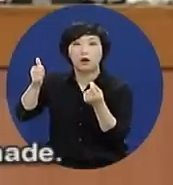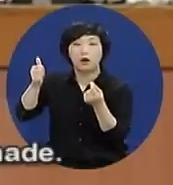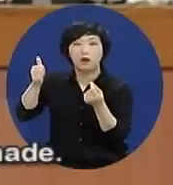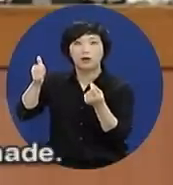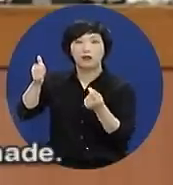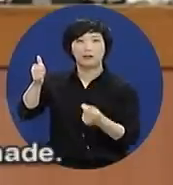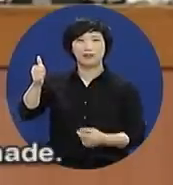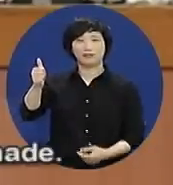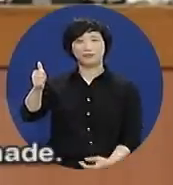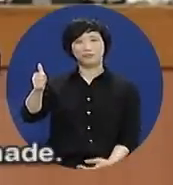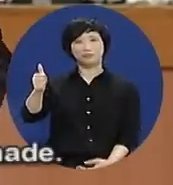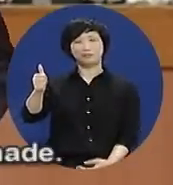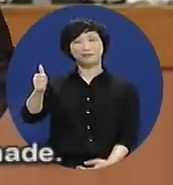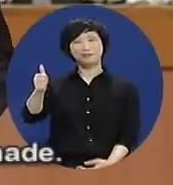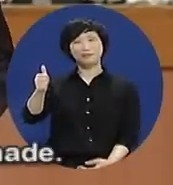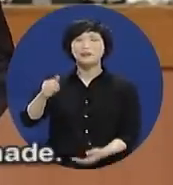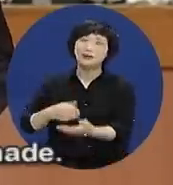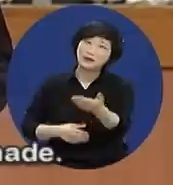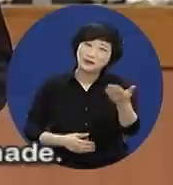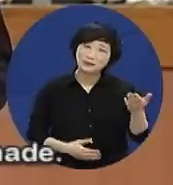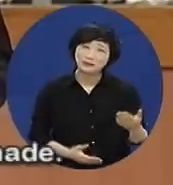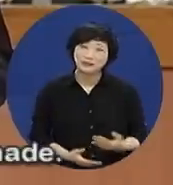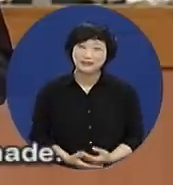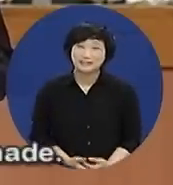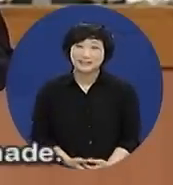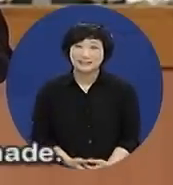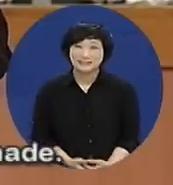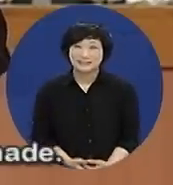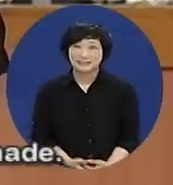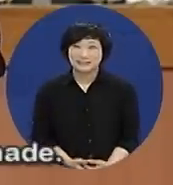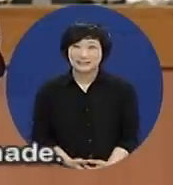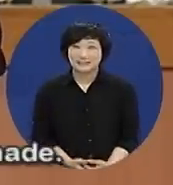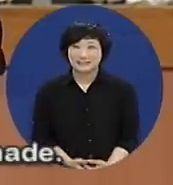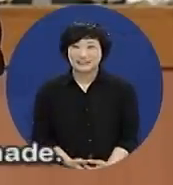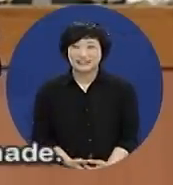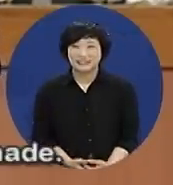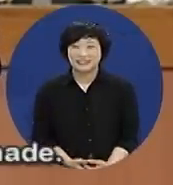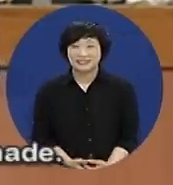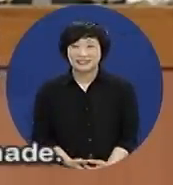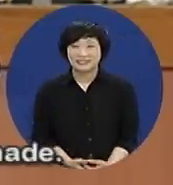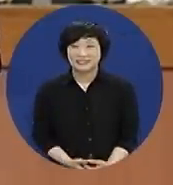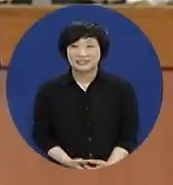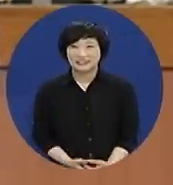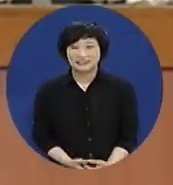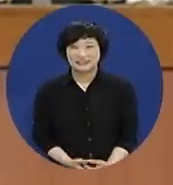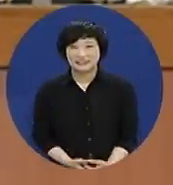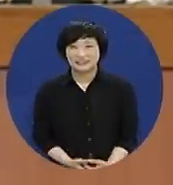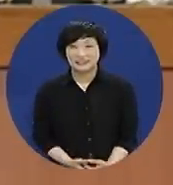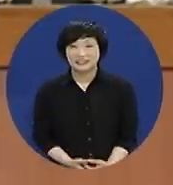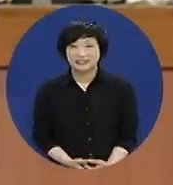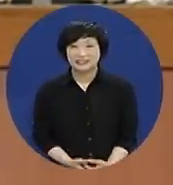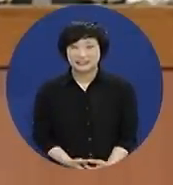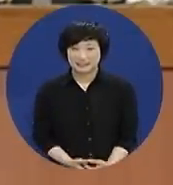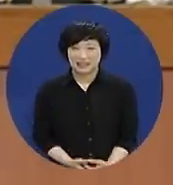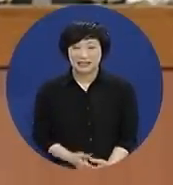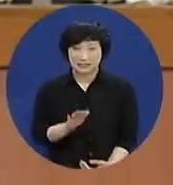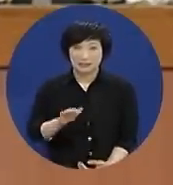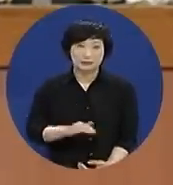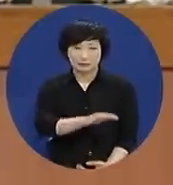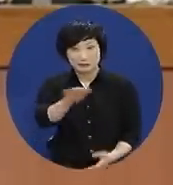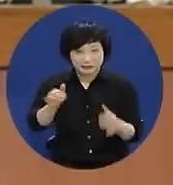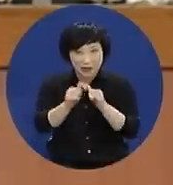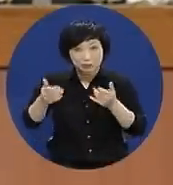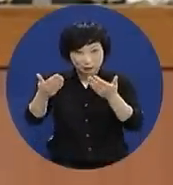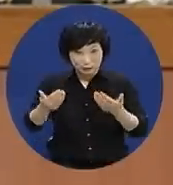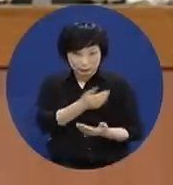ようになりそうでしたとして作られたこと与えられたことに満足